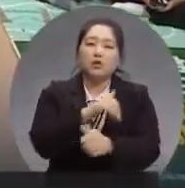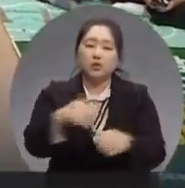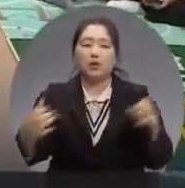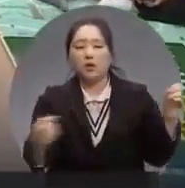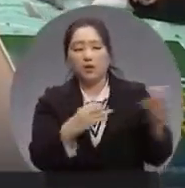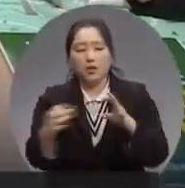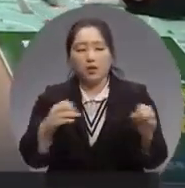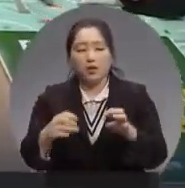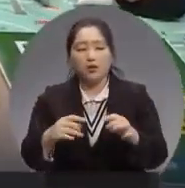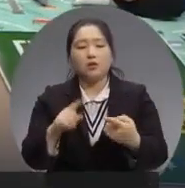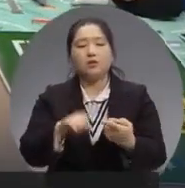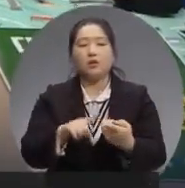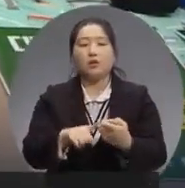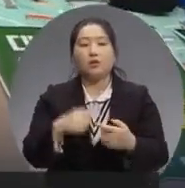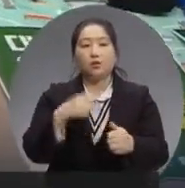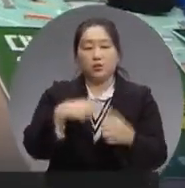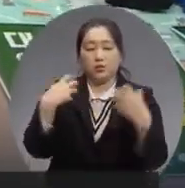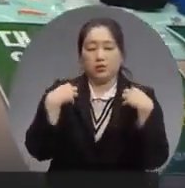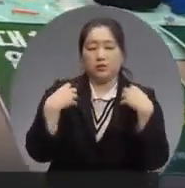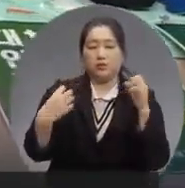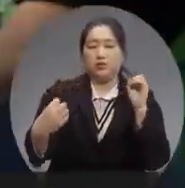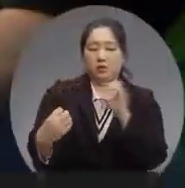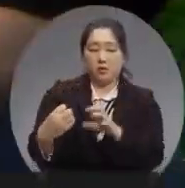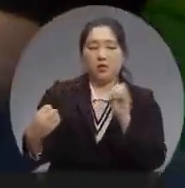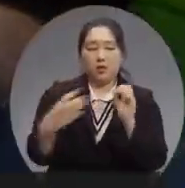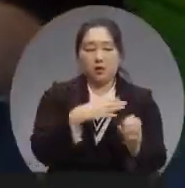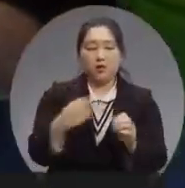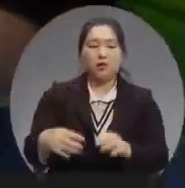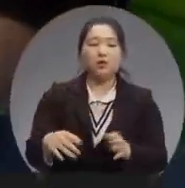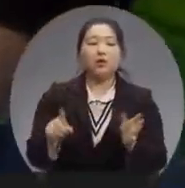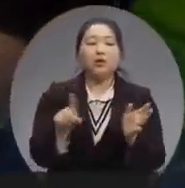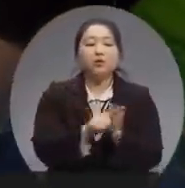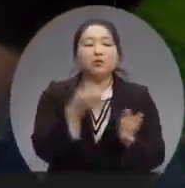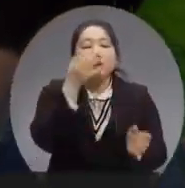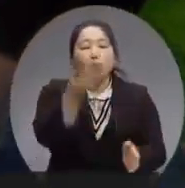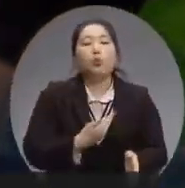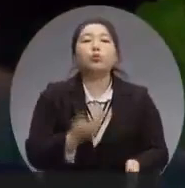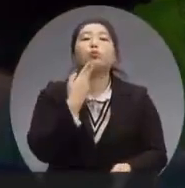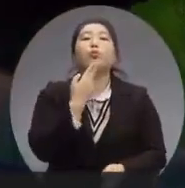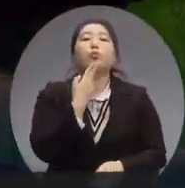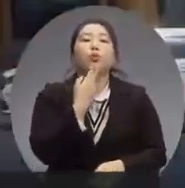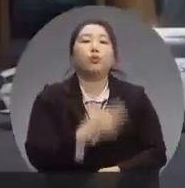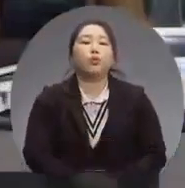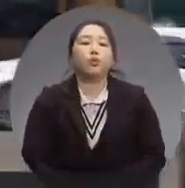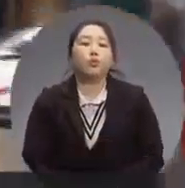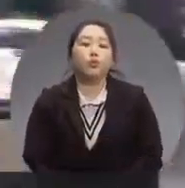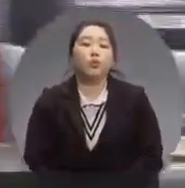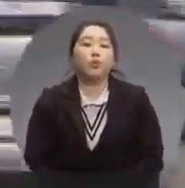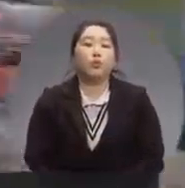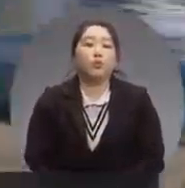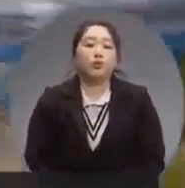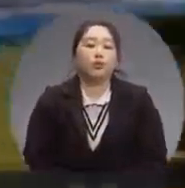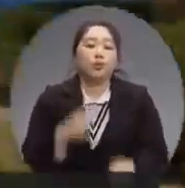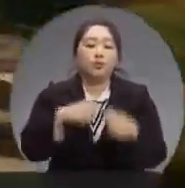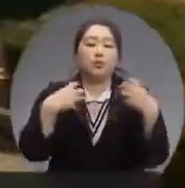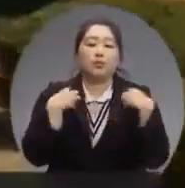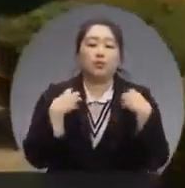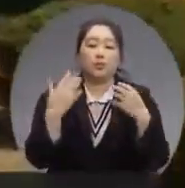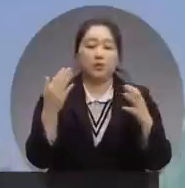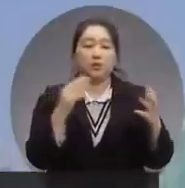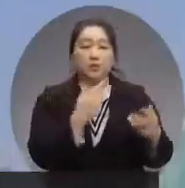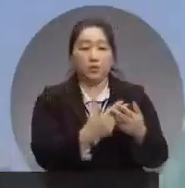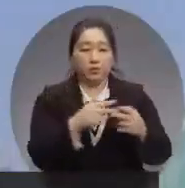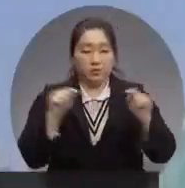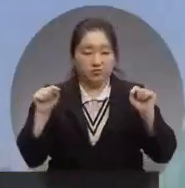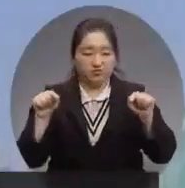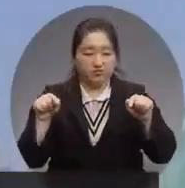얘기하고 그 상황에 대해 또 교육청에서 얘기하고. 그거를 지금 신뢰를 안 보여준 거예요. 교육청과 노조 측이